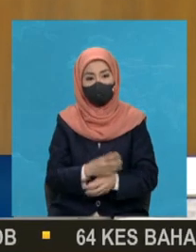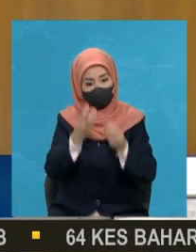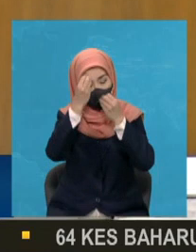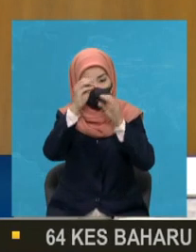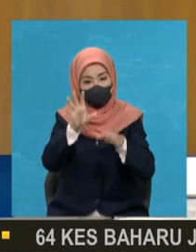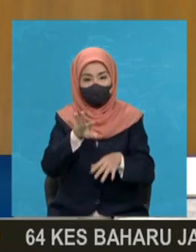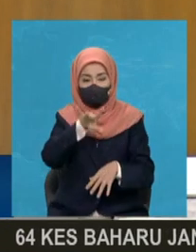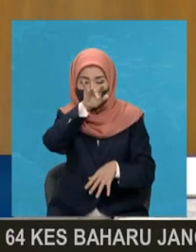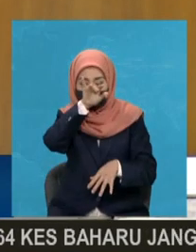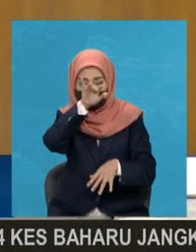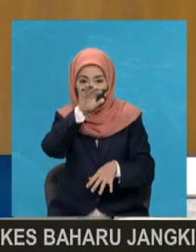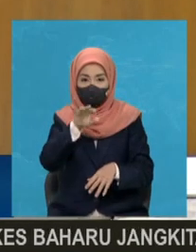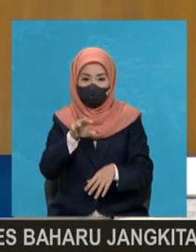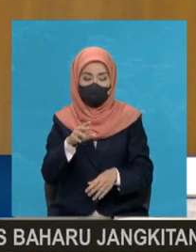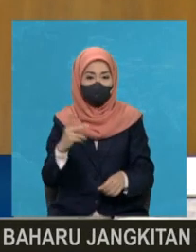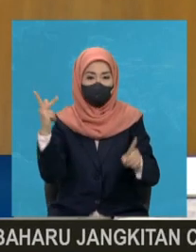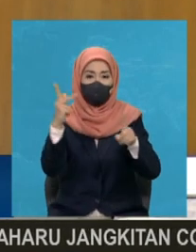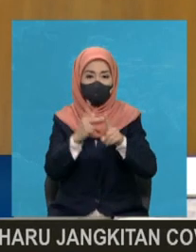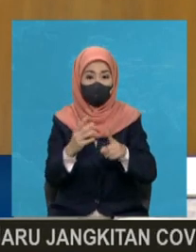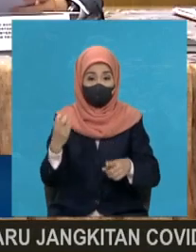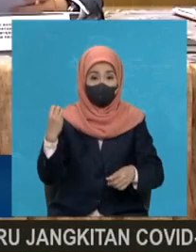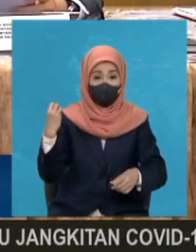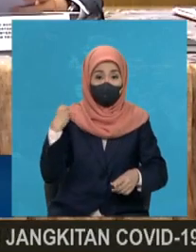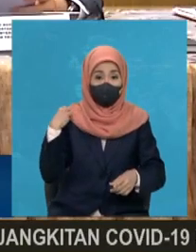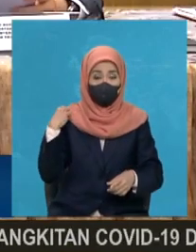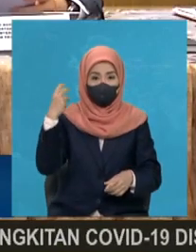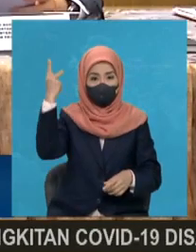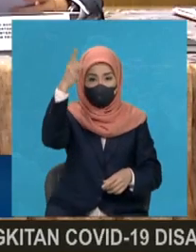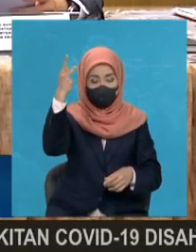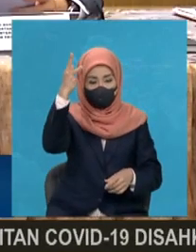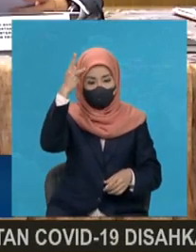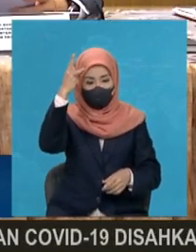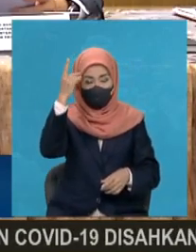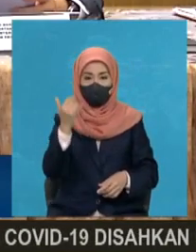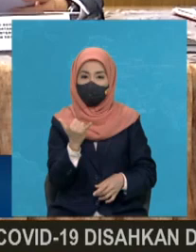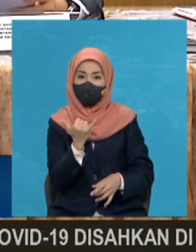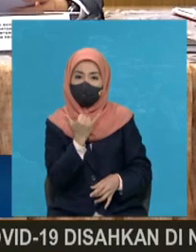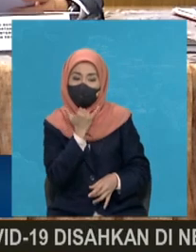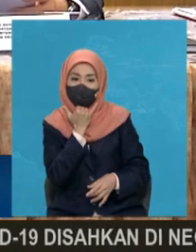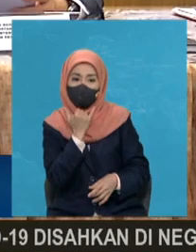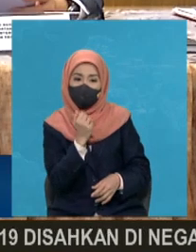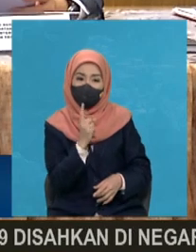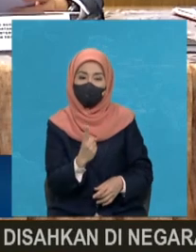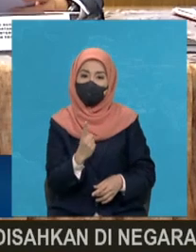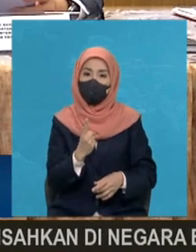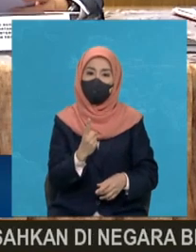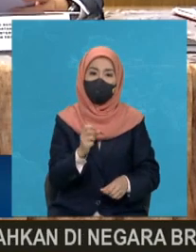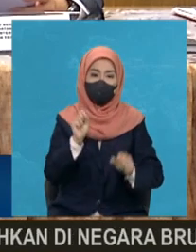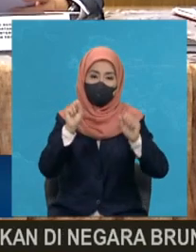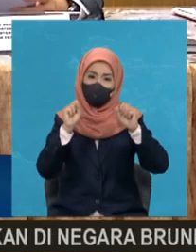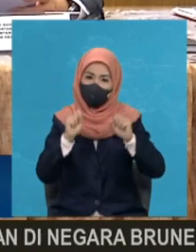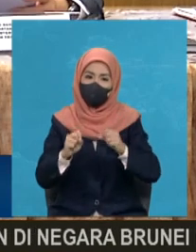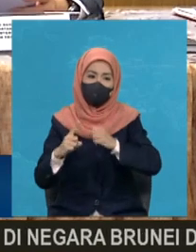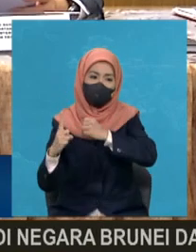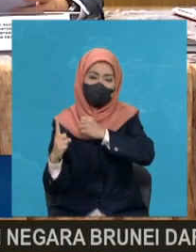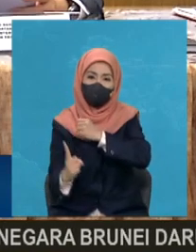maklumat palsu kepada pegawai dan kakitangan kerajaan adalah menjadi satu kesalahan yang mulai